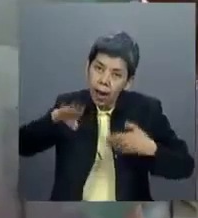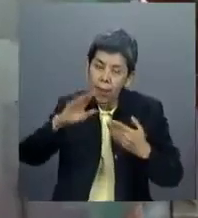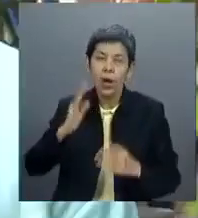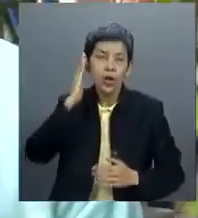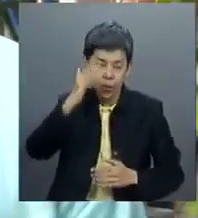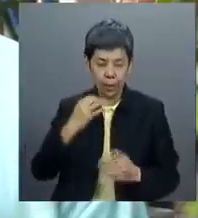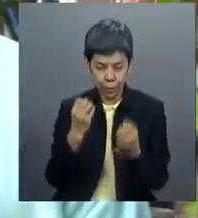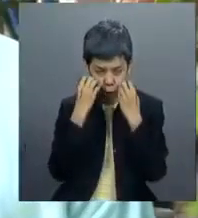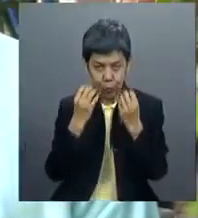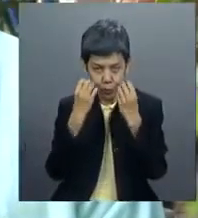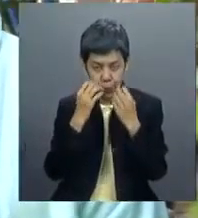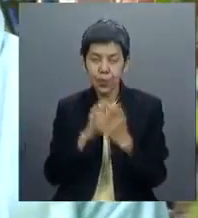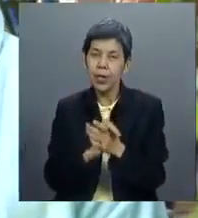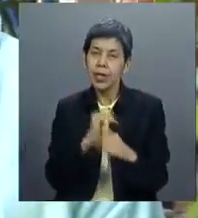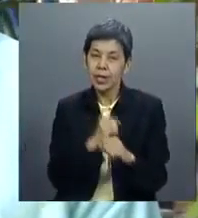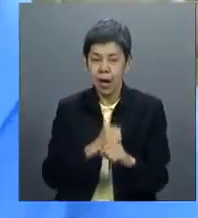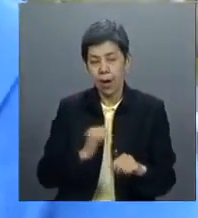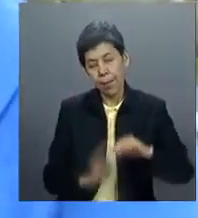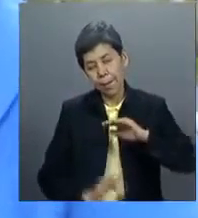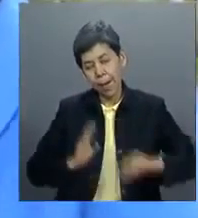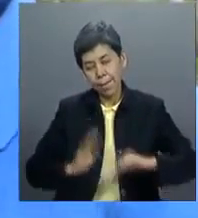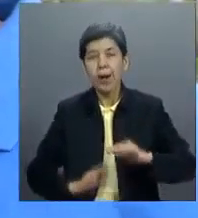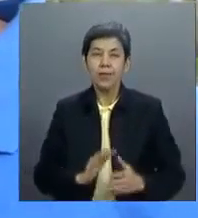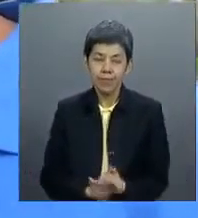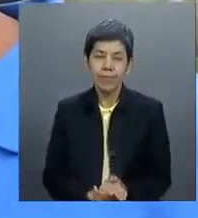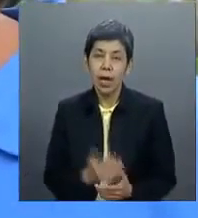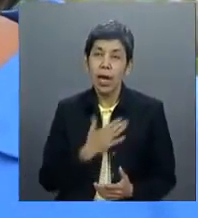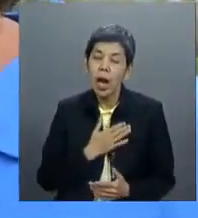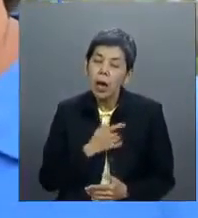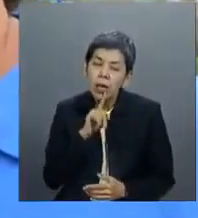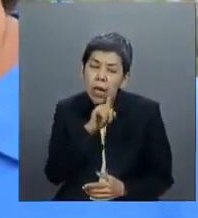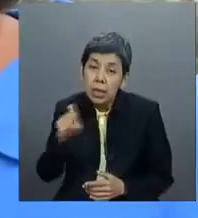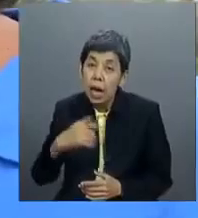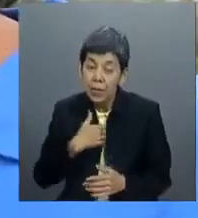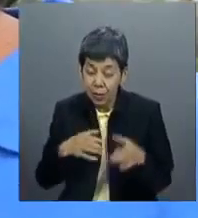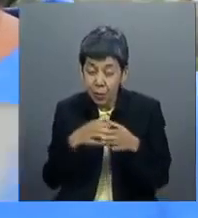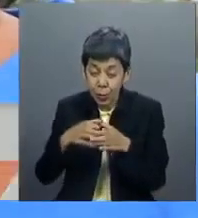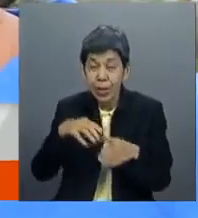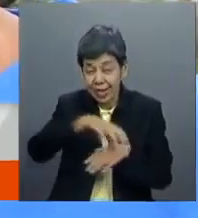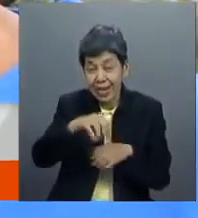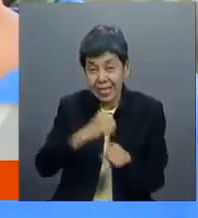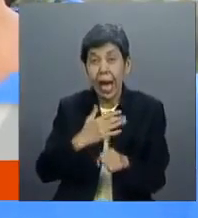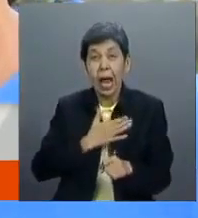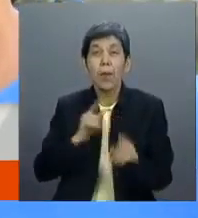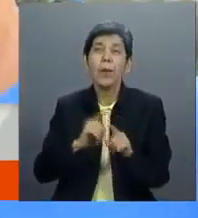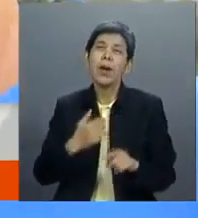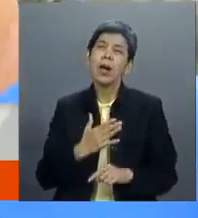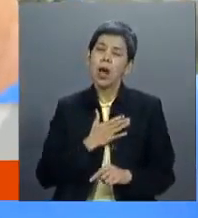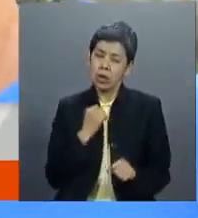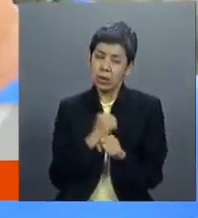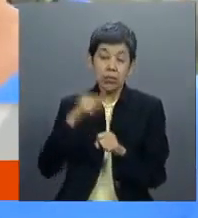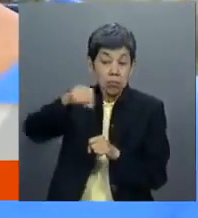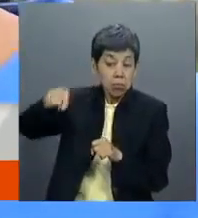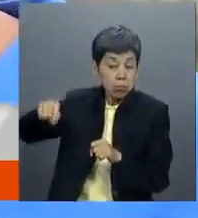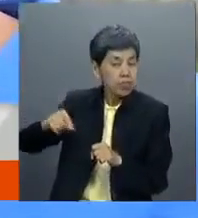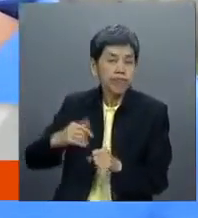อไปจะสอนการตีกลอง คือได้สภาพของชุมชนเรามันเป็นเกาะนะคะถามว่าหน่วยงานภายนอกมัน